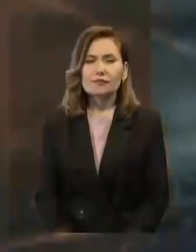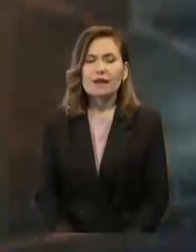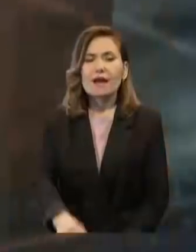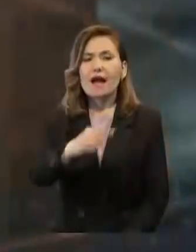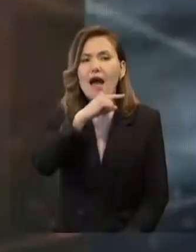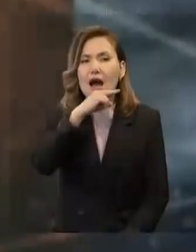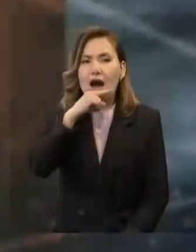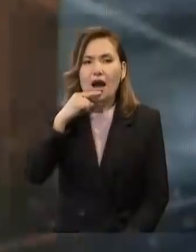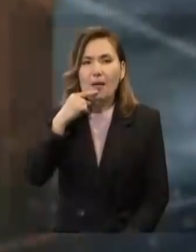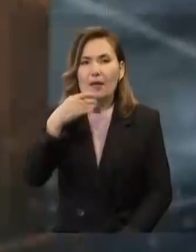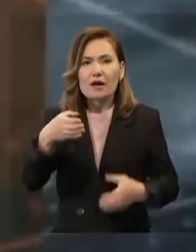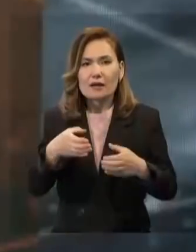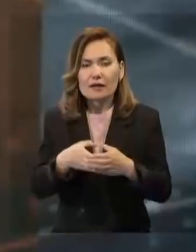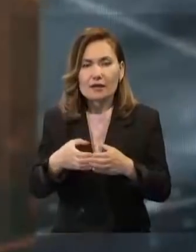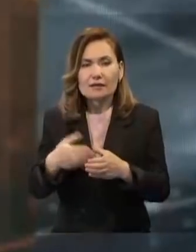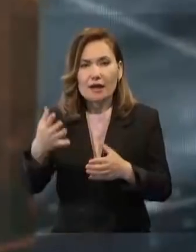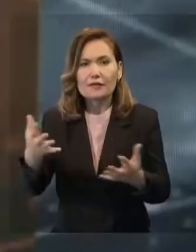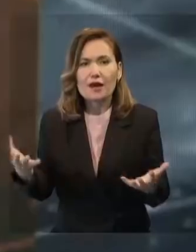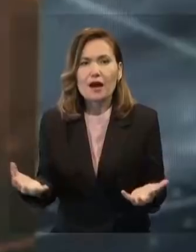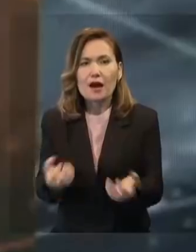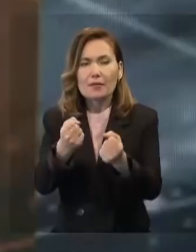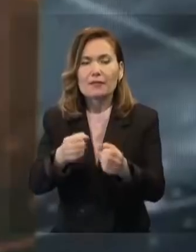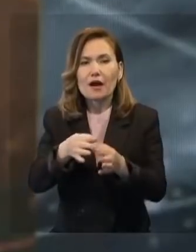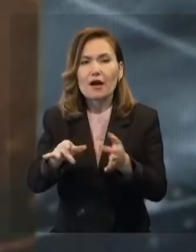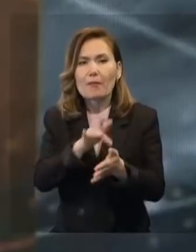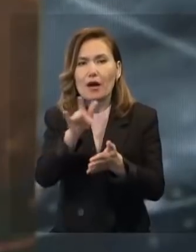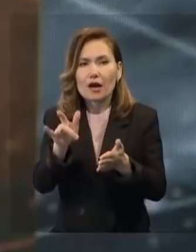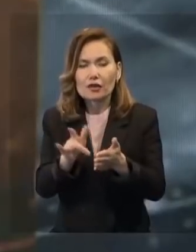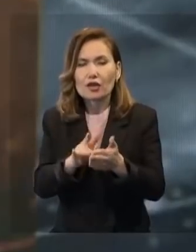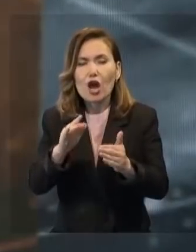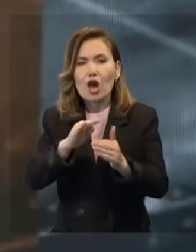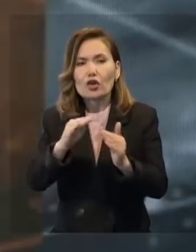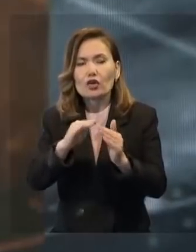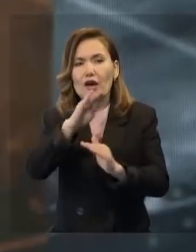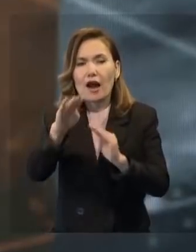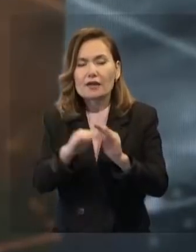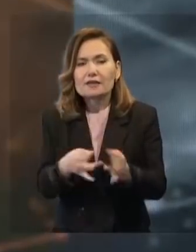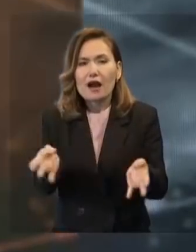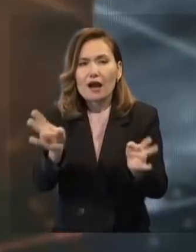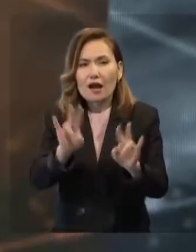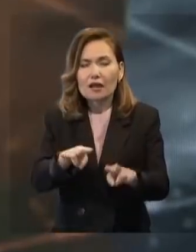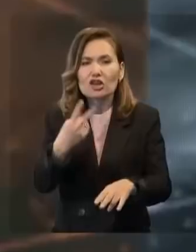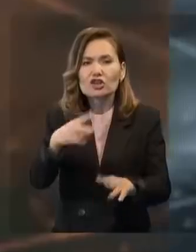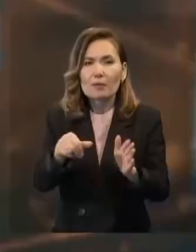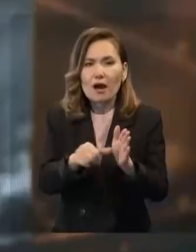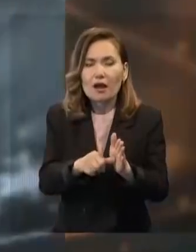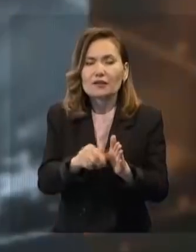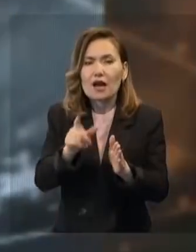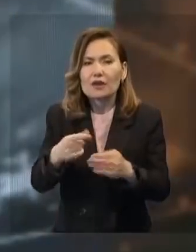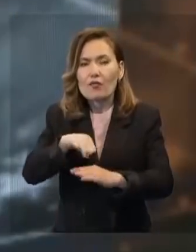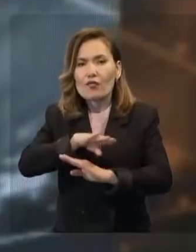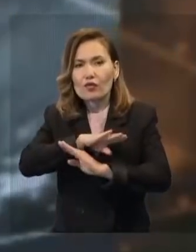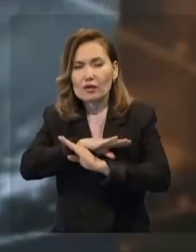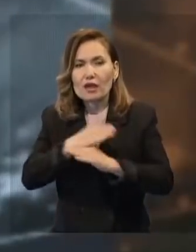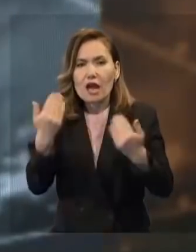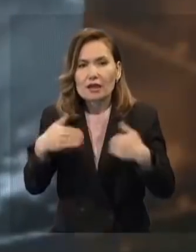Ал Ресей әскерінен азат етілген Бородянка қаласында үйінділер астынан 26 адамның жансыз денесі табылды. Бұл туралы Украинаның бас прокуроры